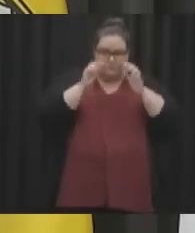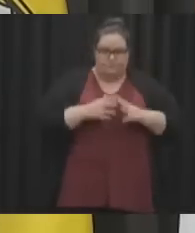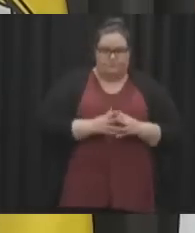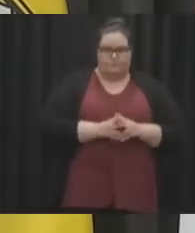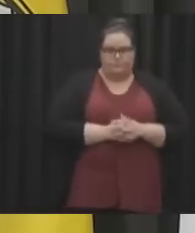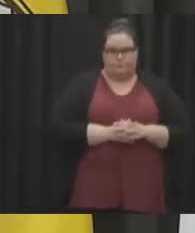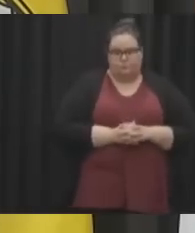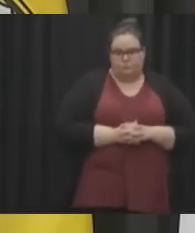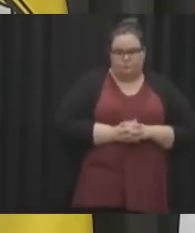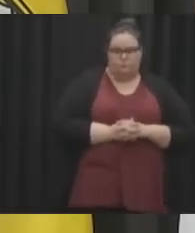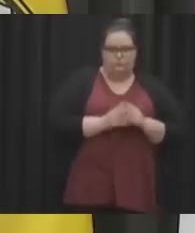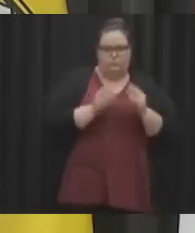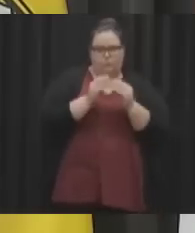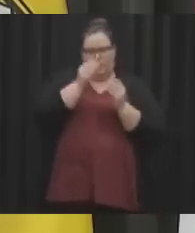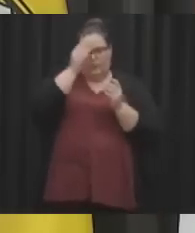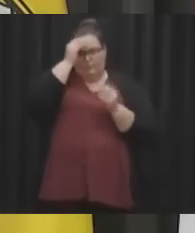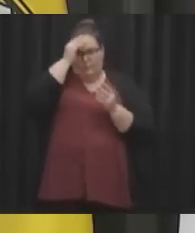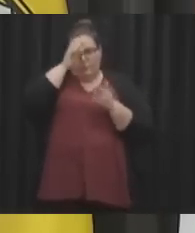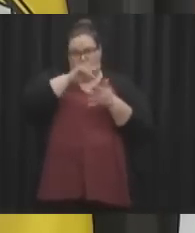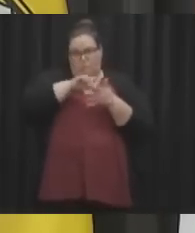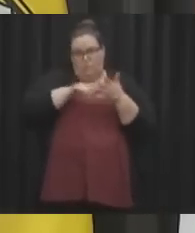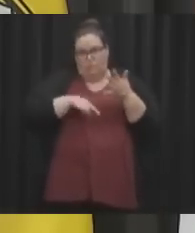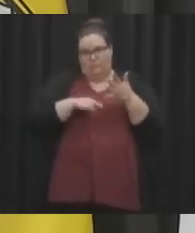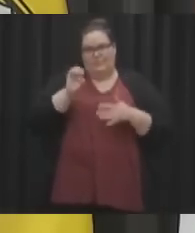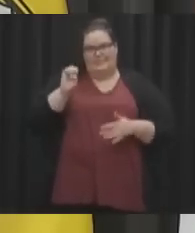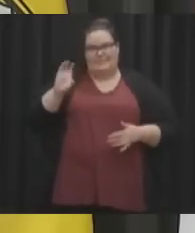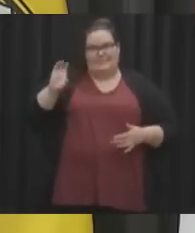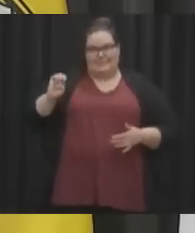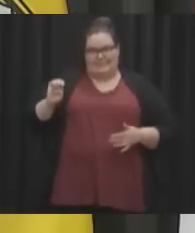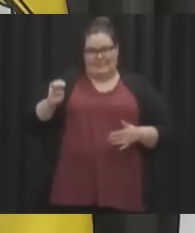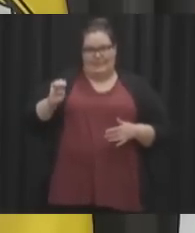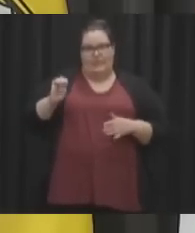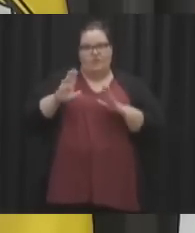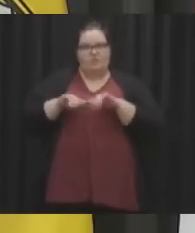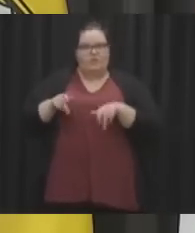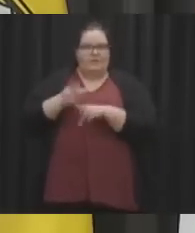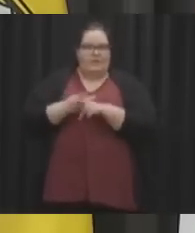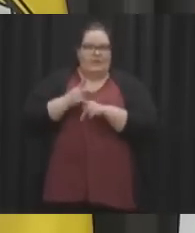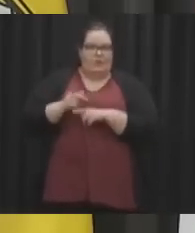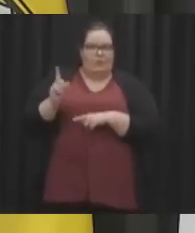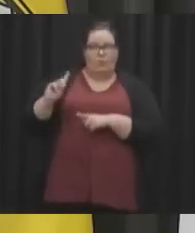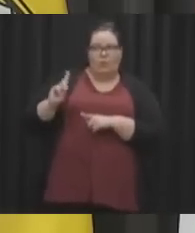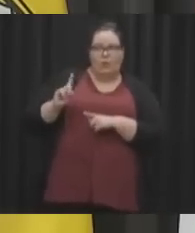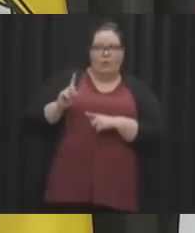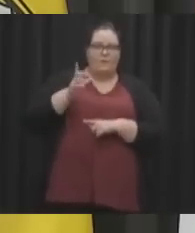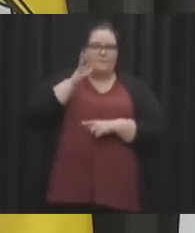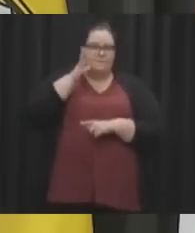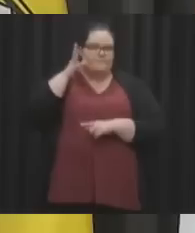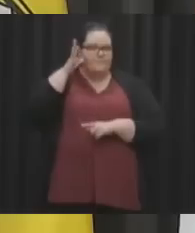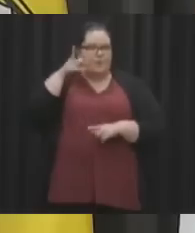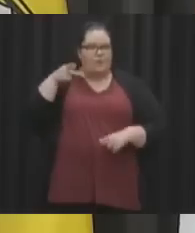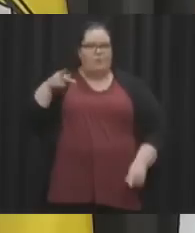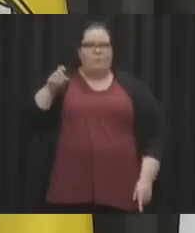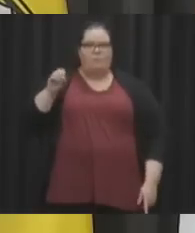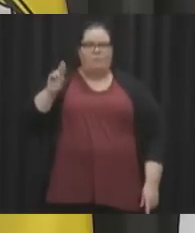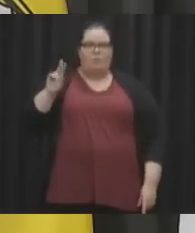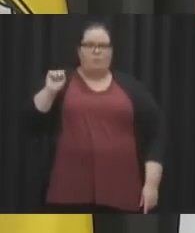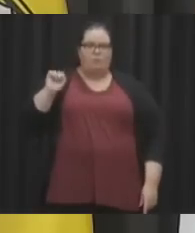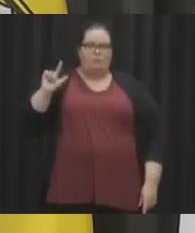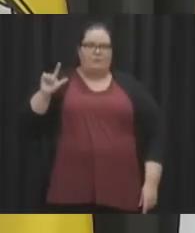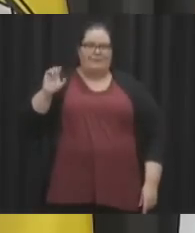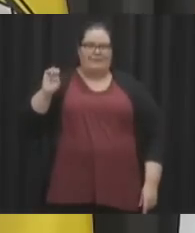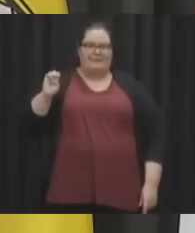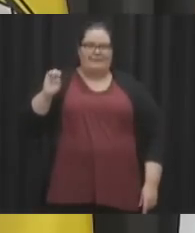cibler encore que ces mesures sont seulement en place pendant que ces zones sont dans la zone orange. Et c'est les